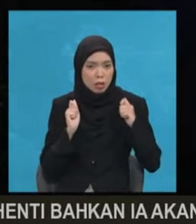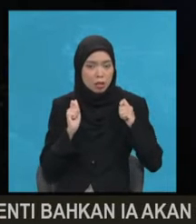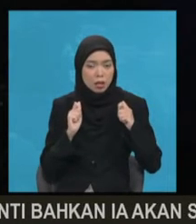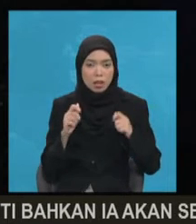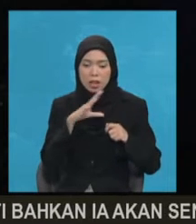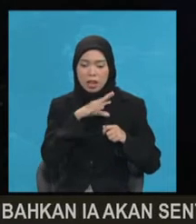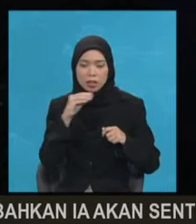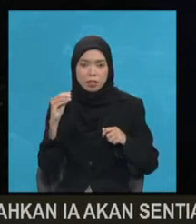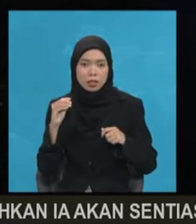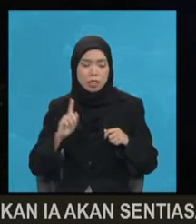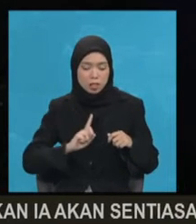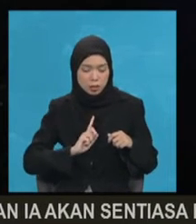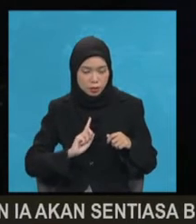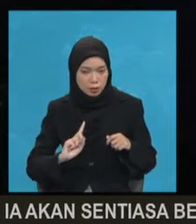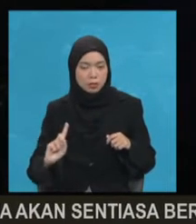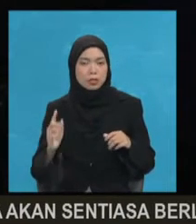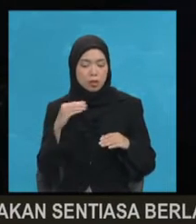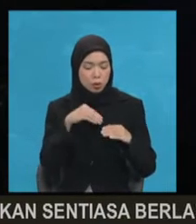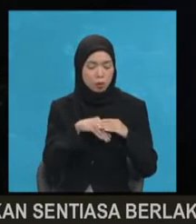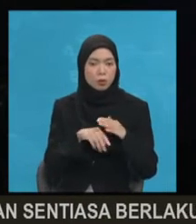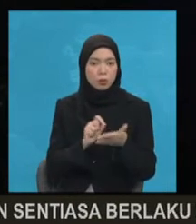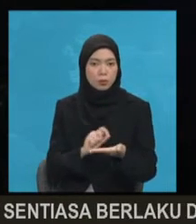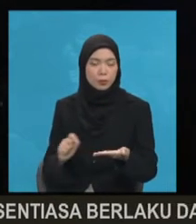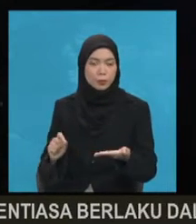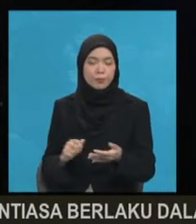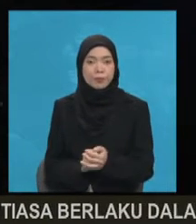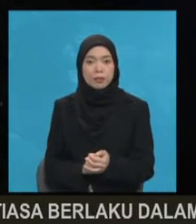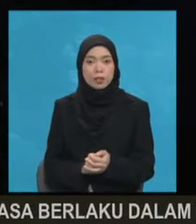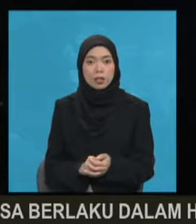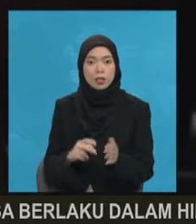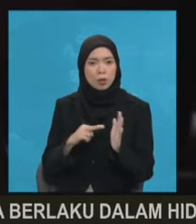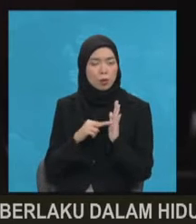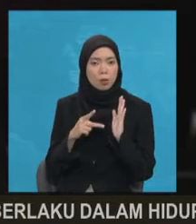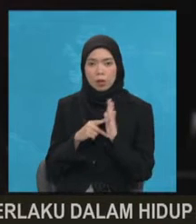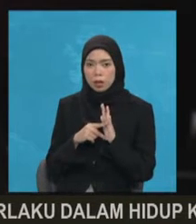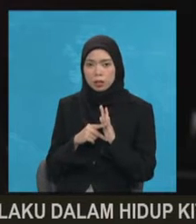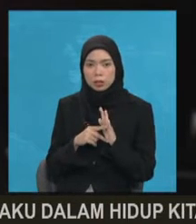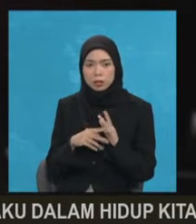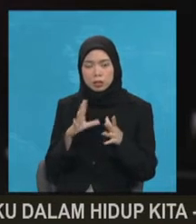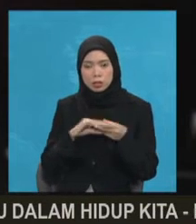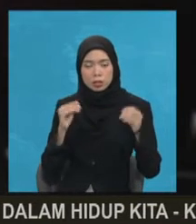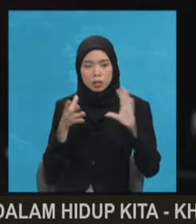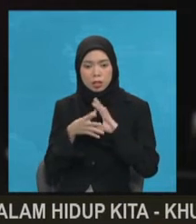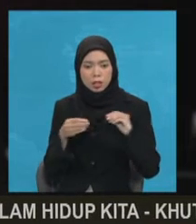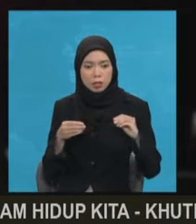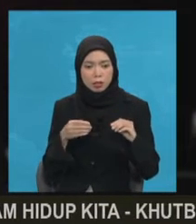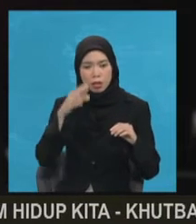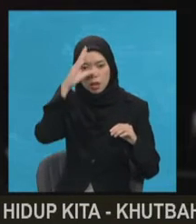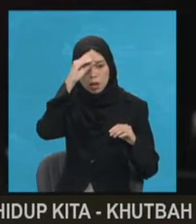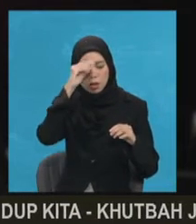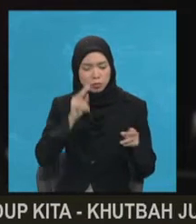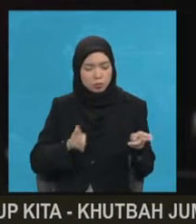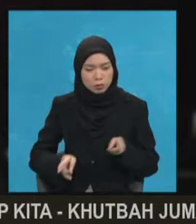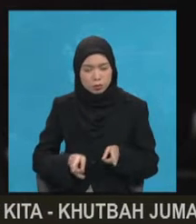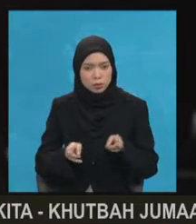atau mesin Smash dalam cerita ini adalah mengenai seorang lelaki yang berusaha untuk I am mengawal